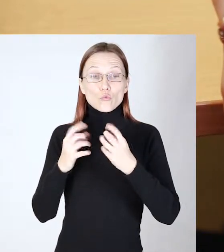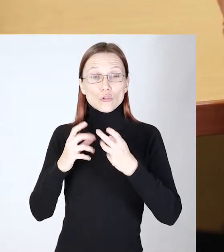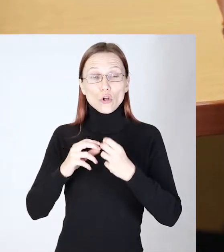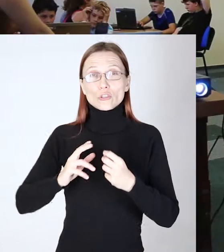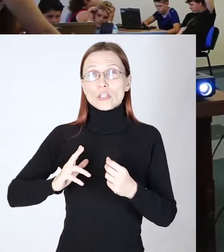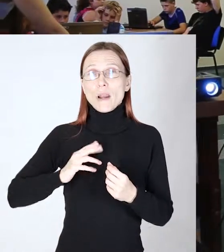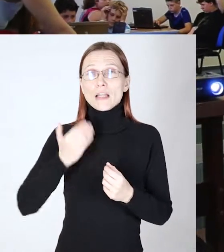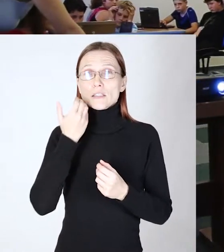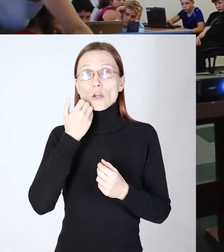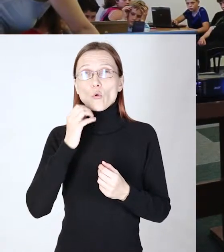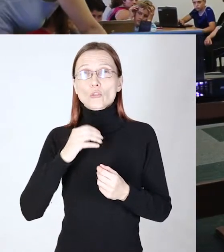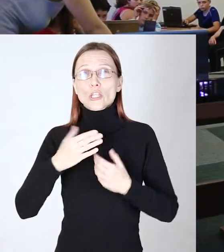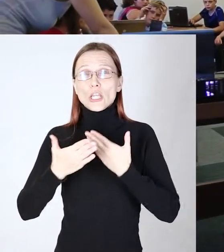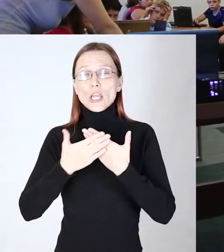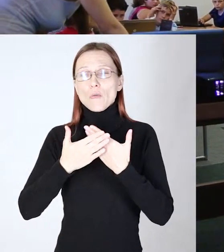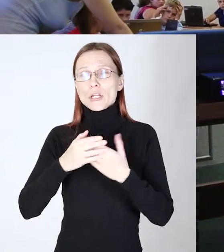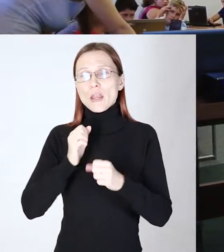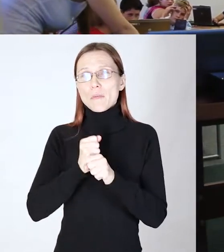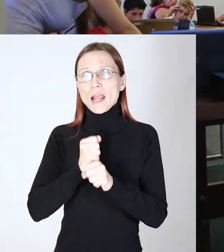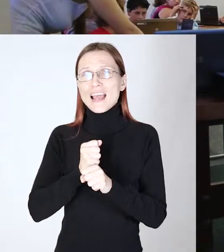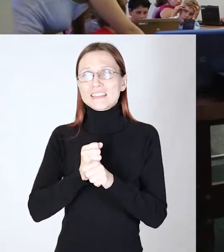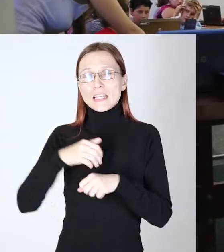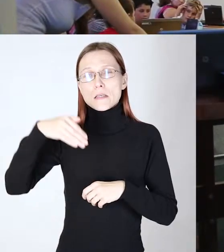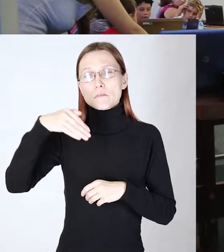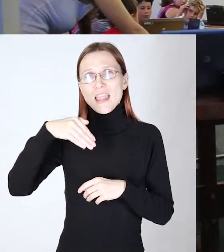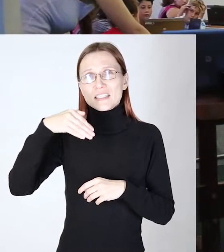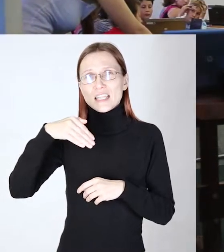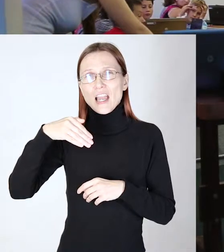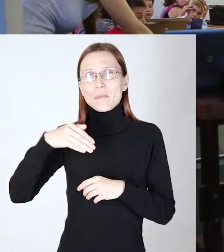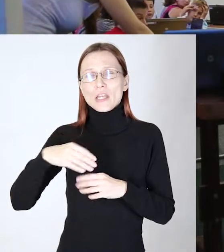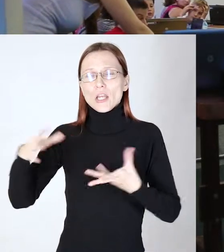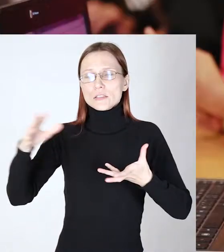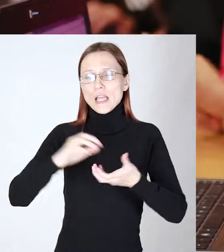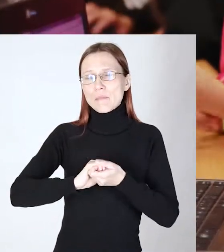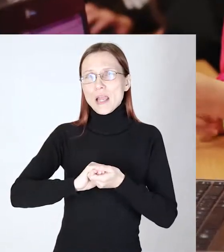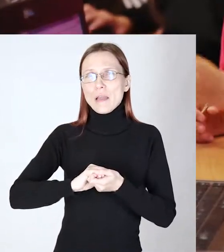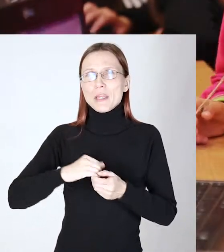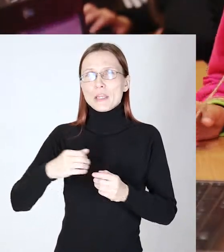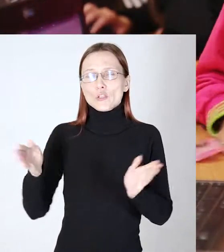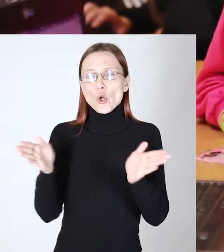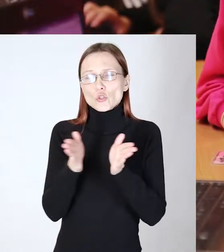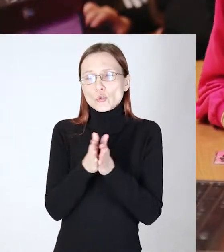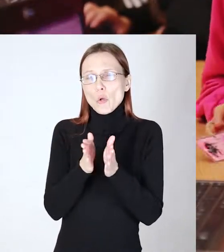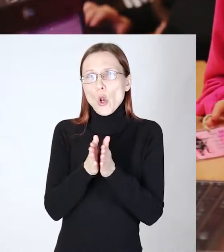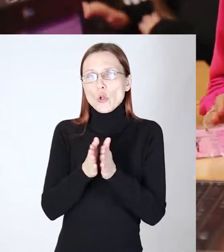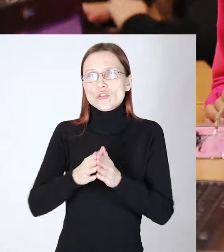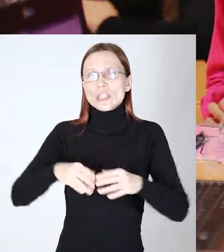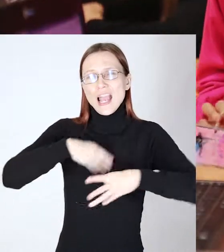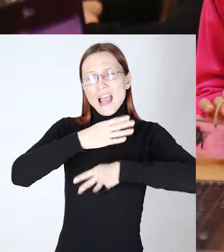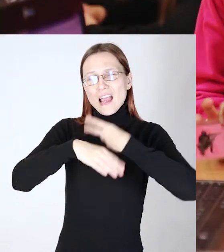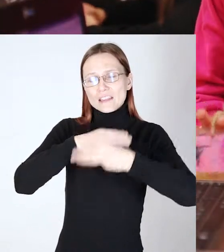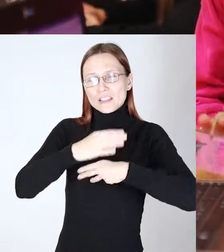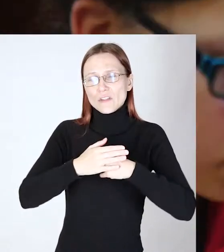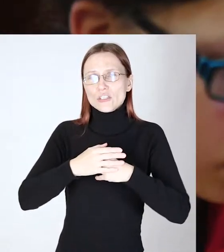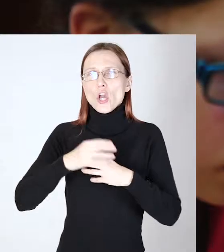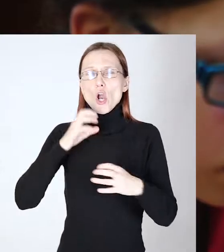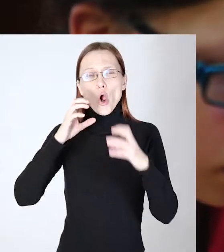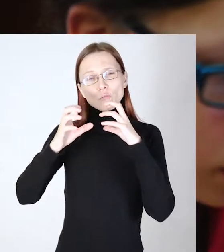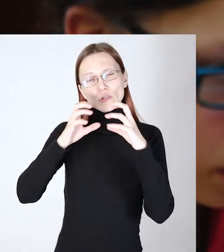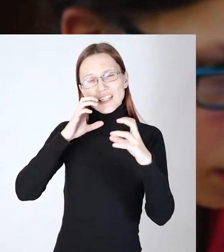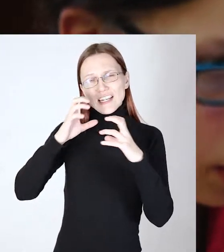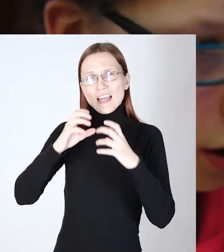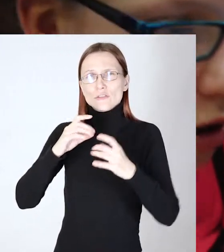ľudí. Zapájame ich do tímových aktivít, takisto nejaké prezentačné zručnosti, komunikáciu a rozvíjajú